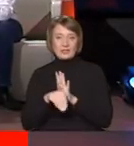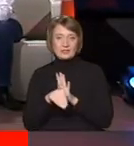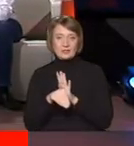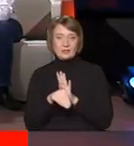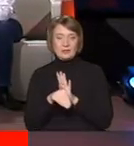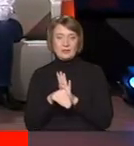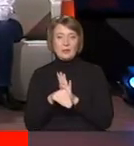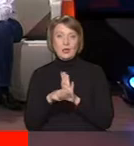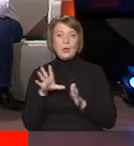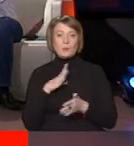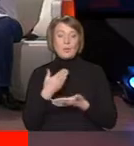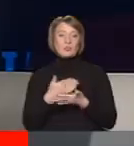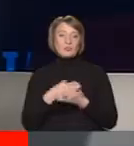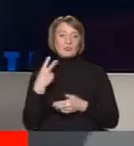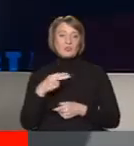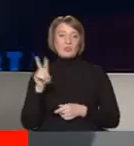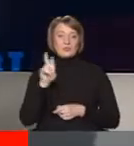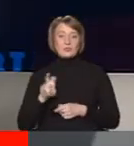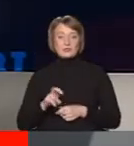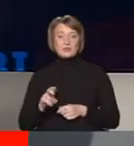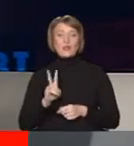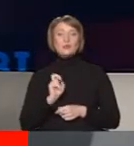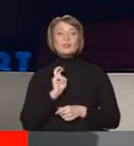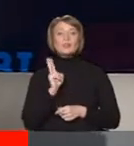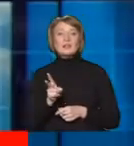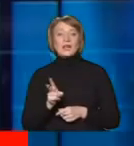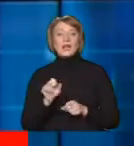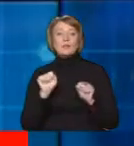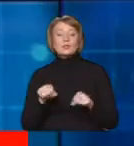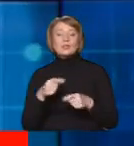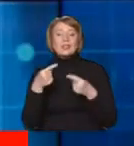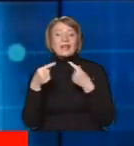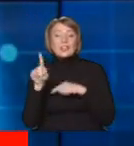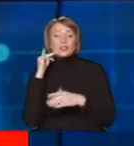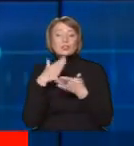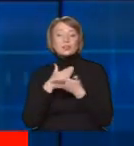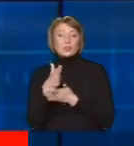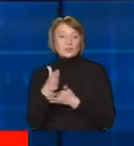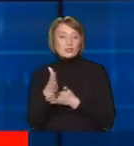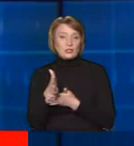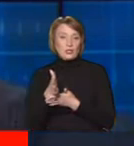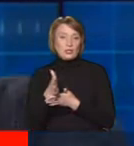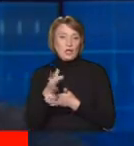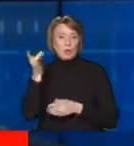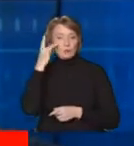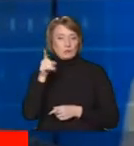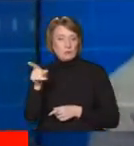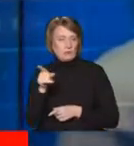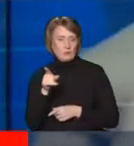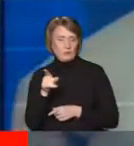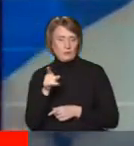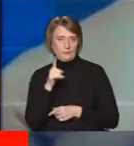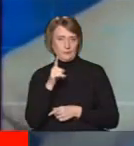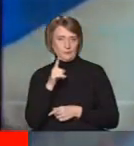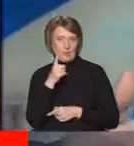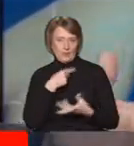приблизно $20, так? Тому от як треба будувати але політичну партію. Це інша політична культура. Так, ви зараз трошки маніпулюєте. Ні, я не маніпулюю. Давайте подивимося на історію